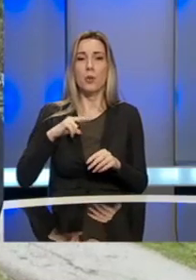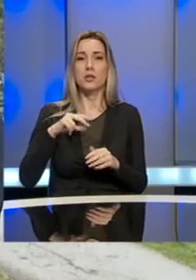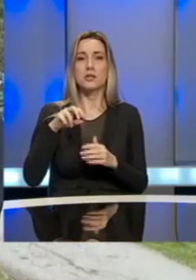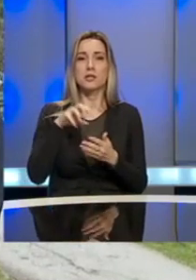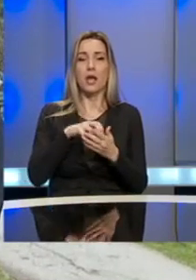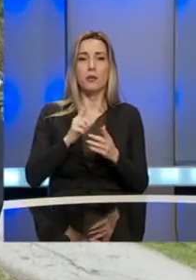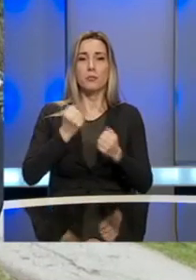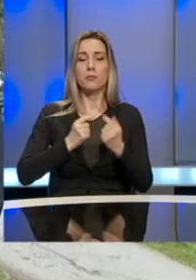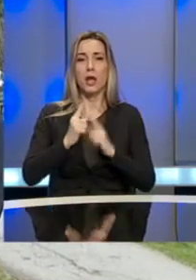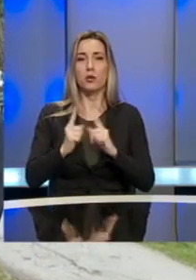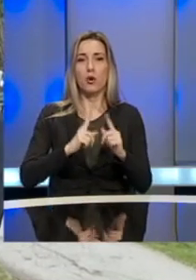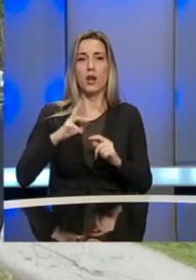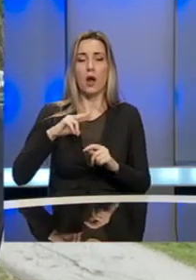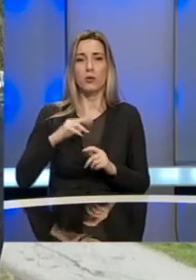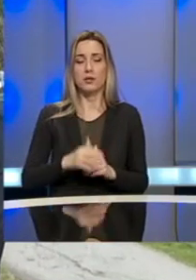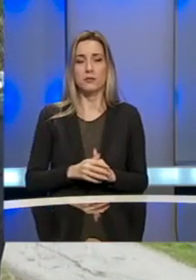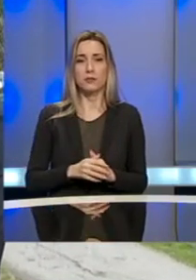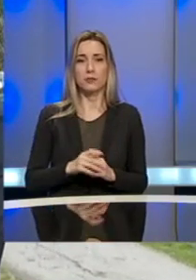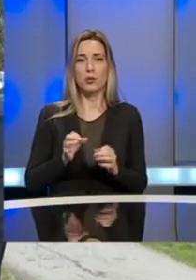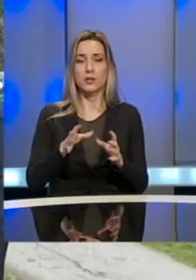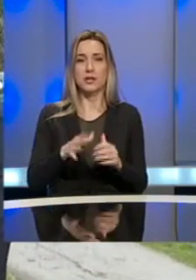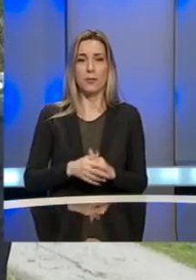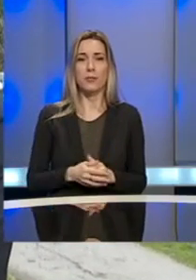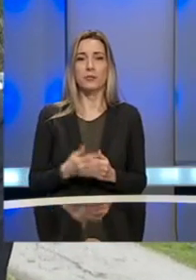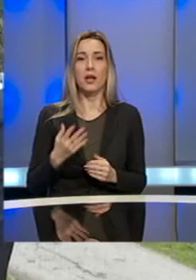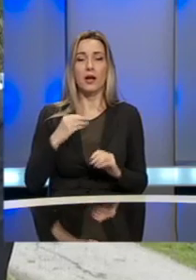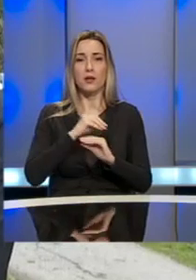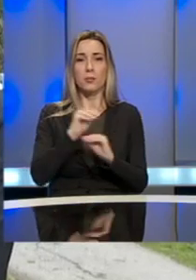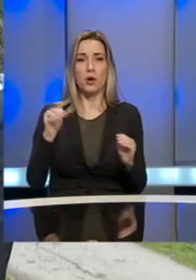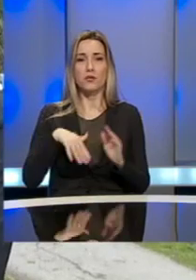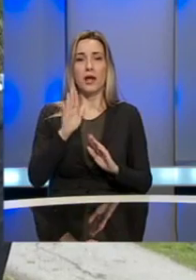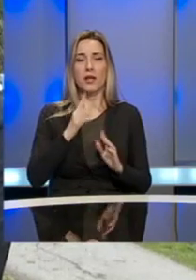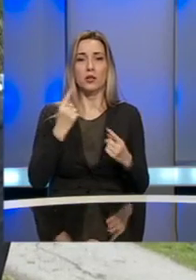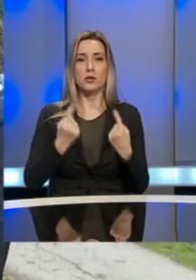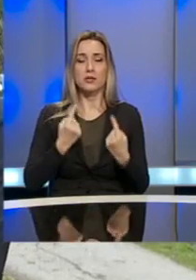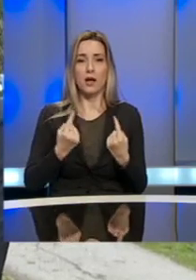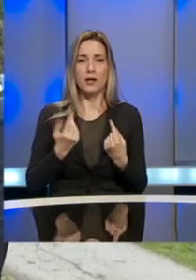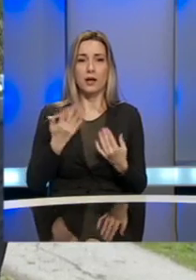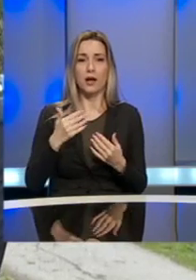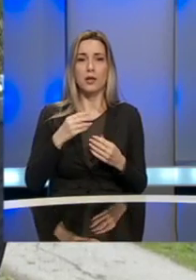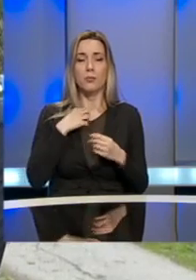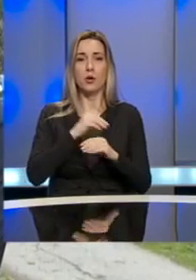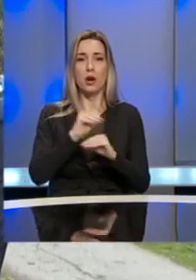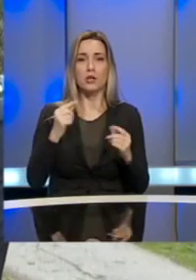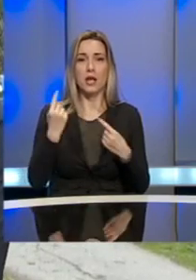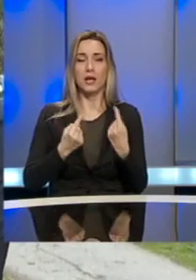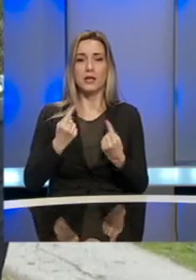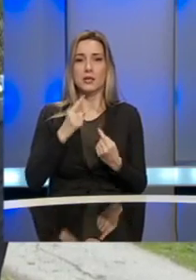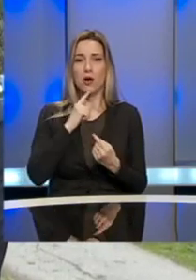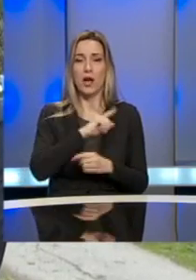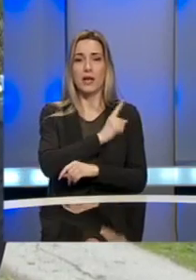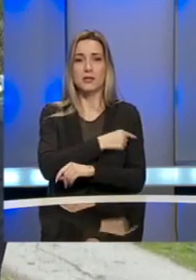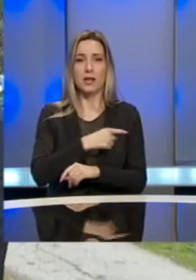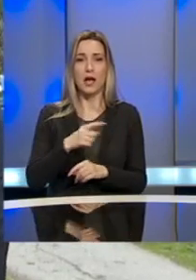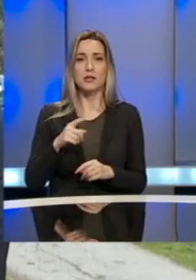na ulicama, kako se sve kontrolira. Evidentno, kad je proglašeno vanredno stanje i kad je proglašena sva ova kriza koja je na snazi na području